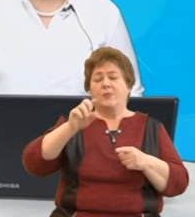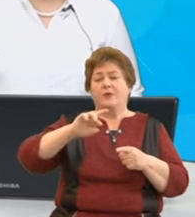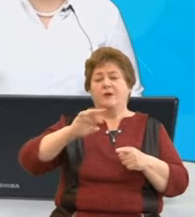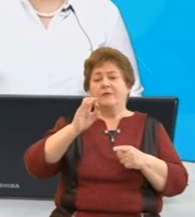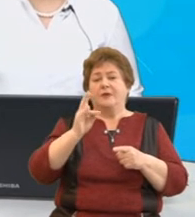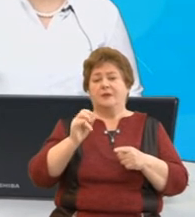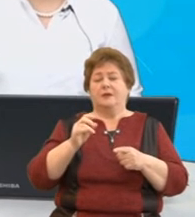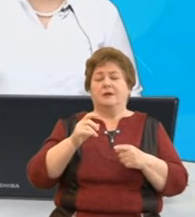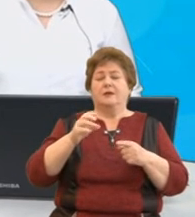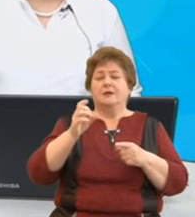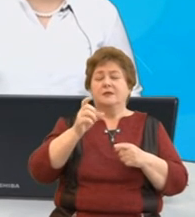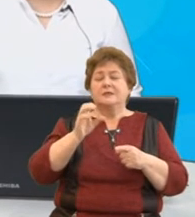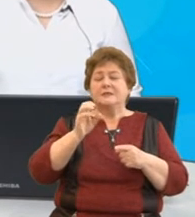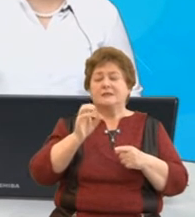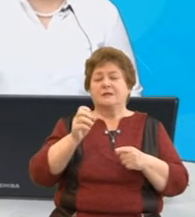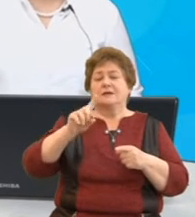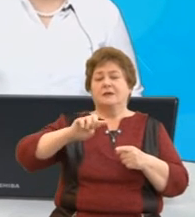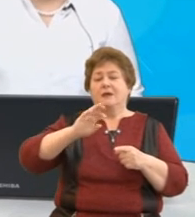и съели